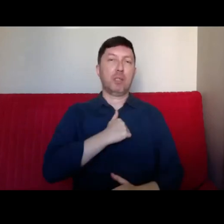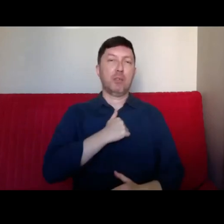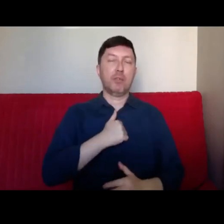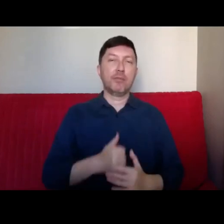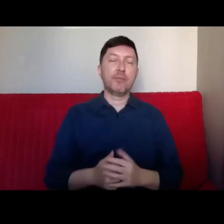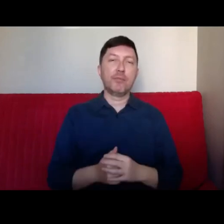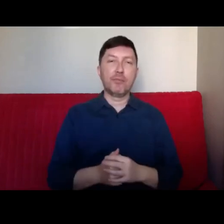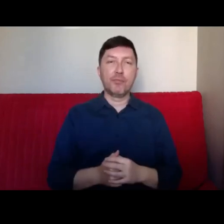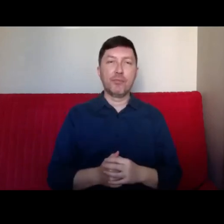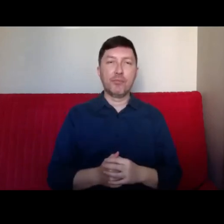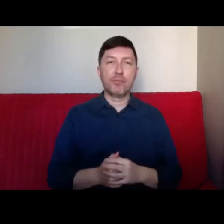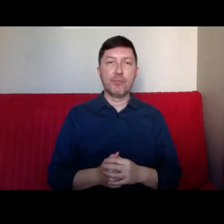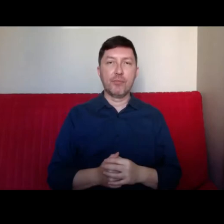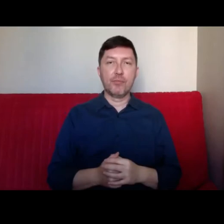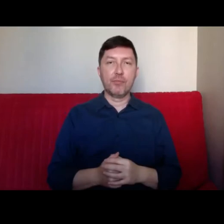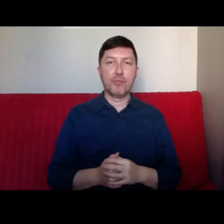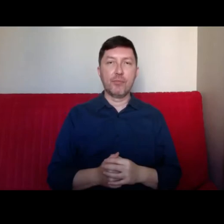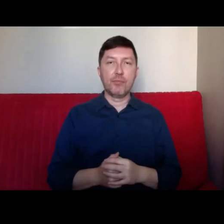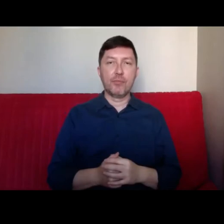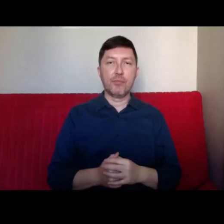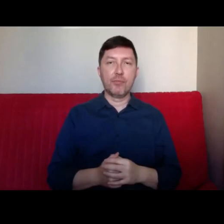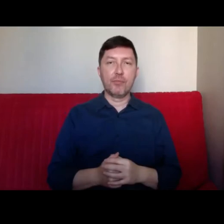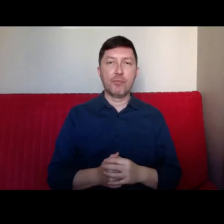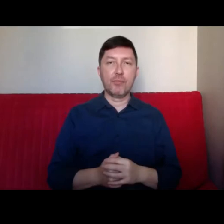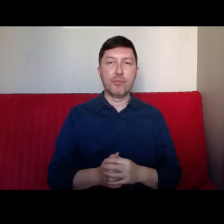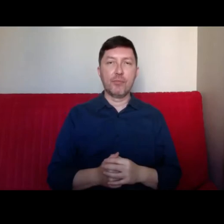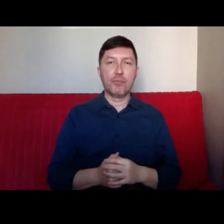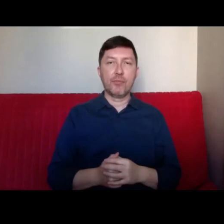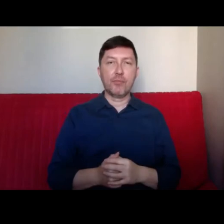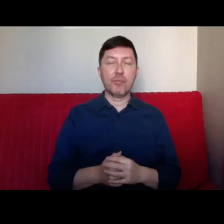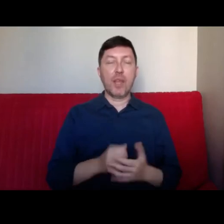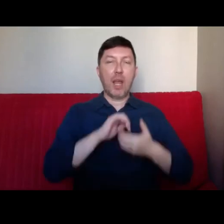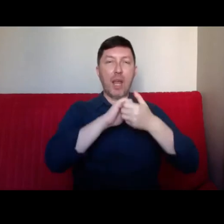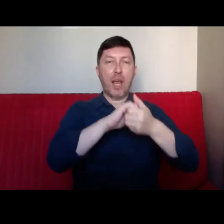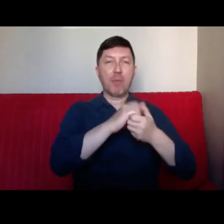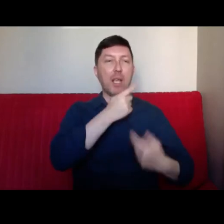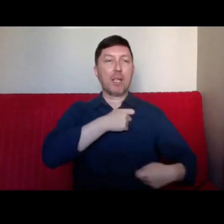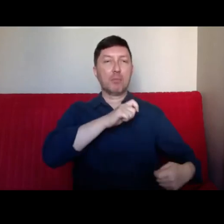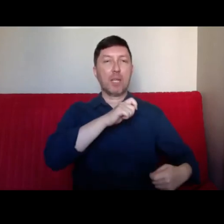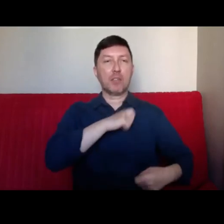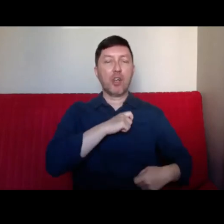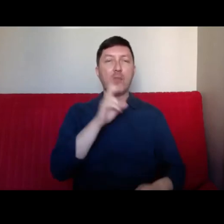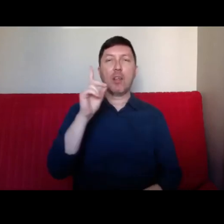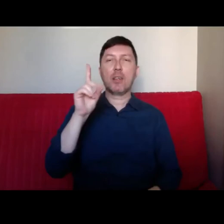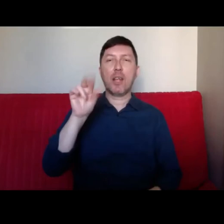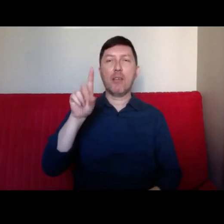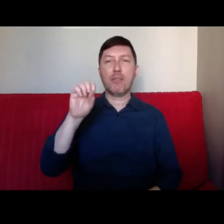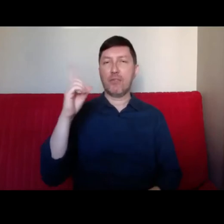in Spain. It's Mr. David Olmedo. So I think that the organizers